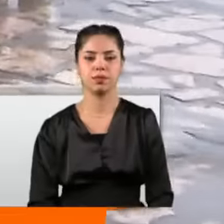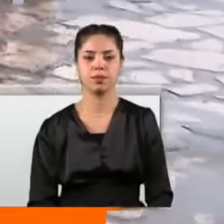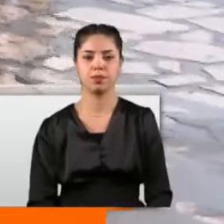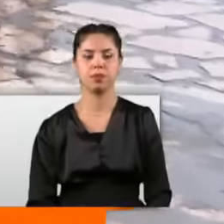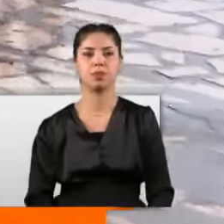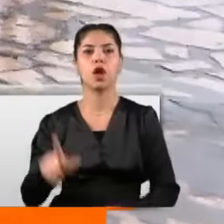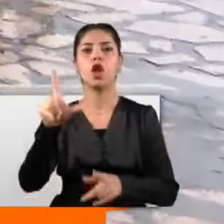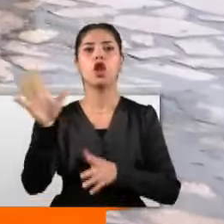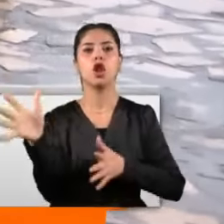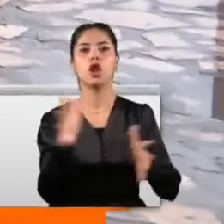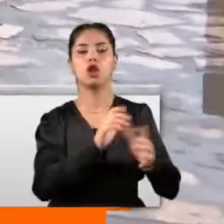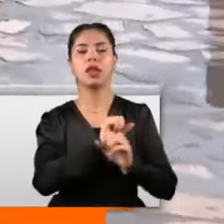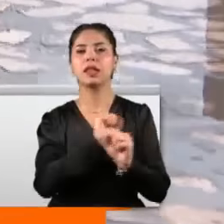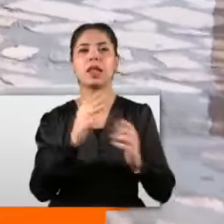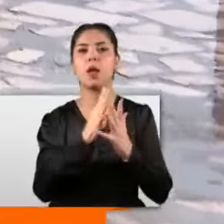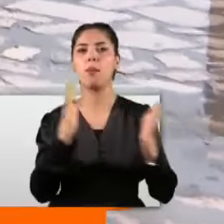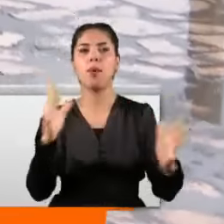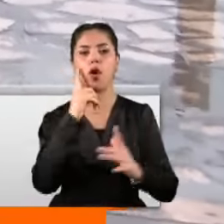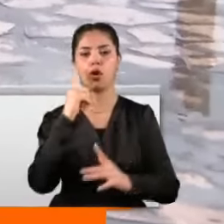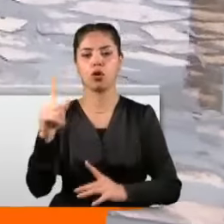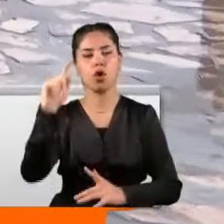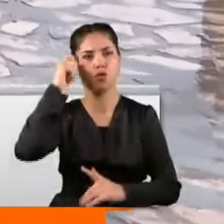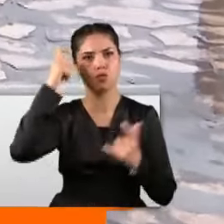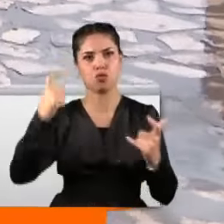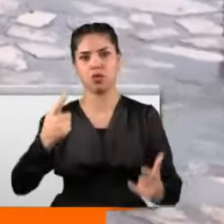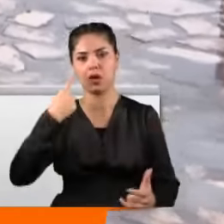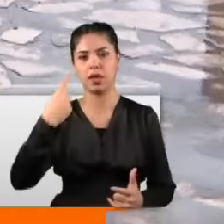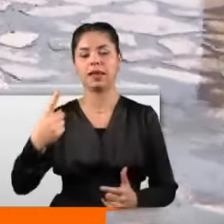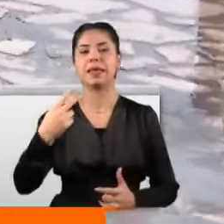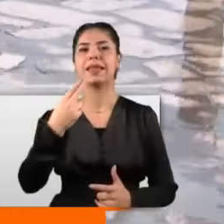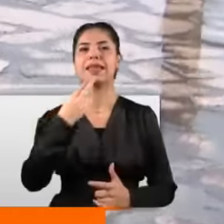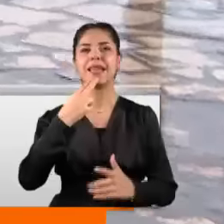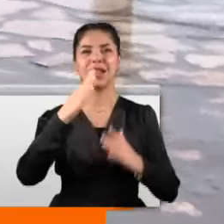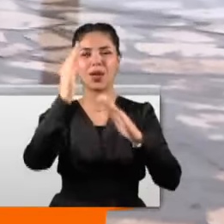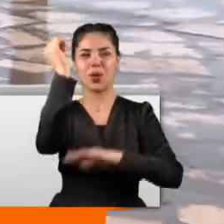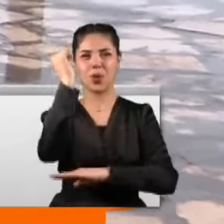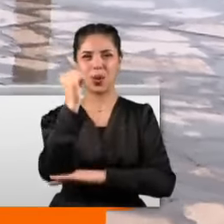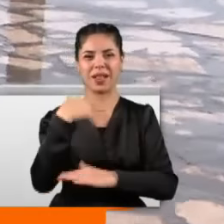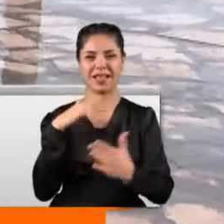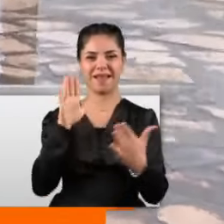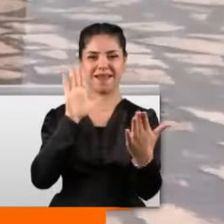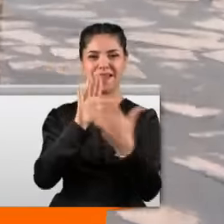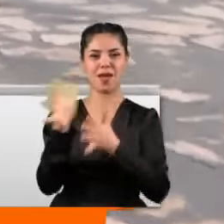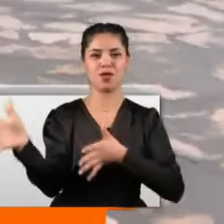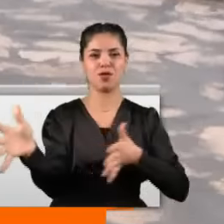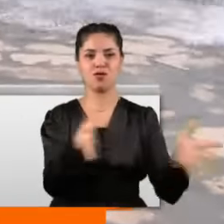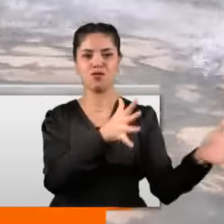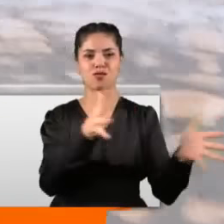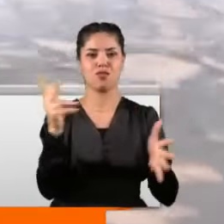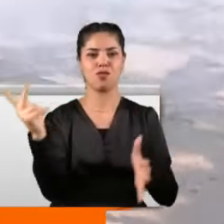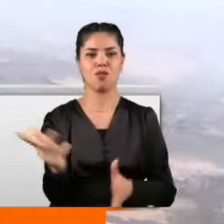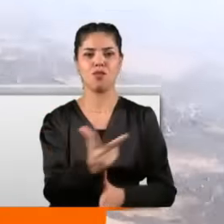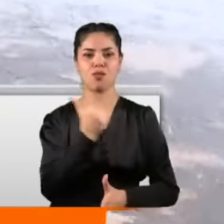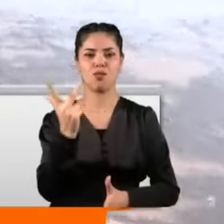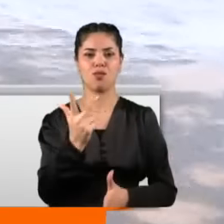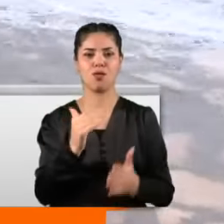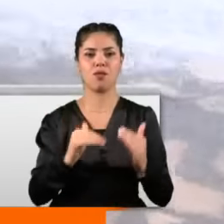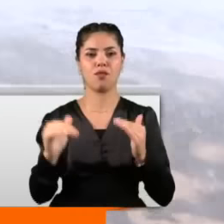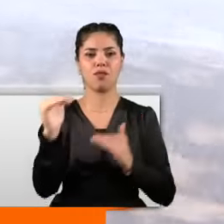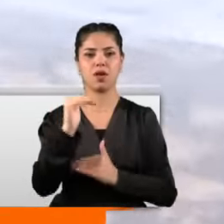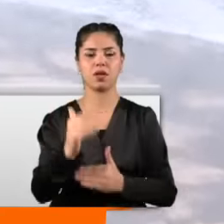Lodos'un en çok etkilendiği yerlerden biri de Üsküdar. Şu an Kız Kulesi'nin tam karşısındayız. Rüzgarın şiddeti gitgide